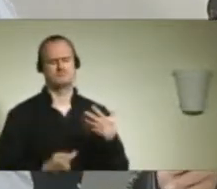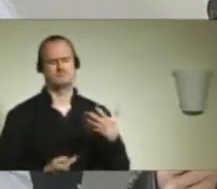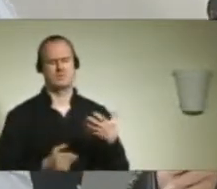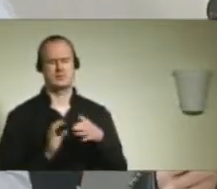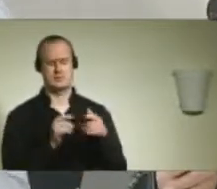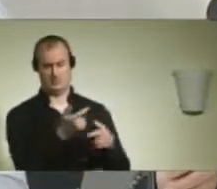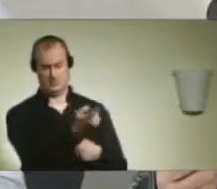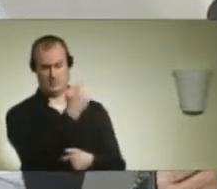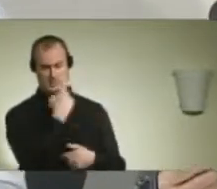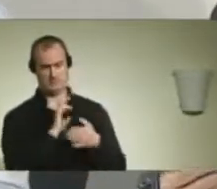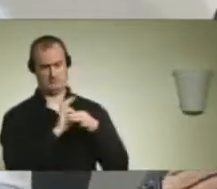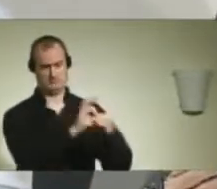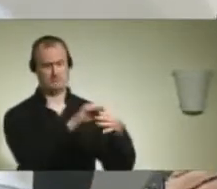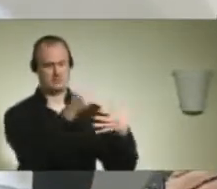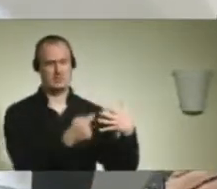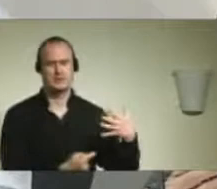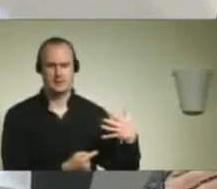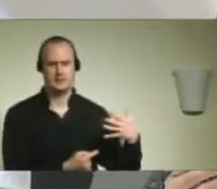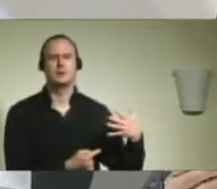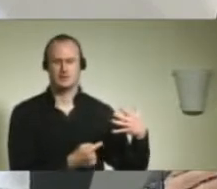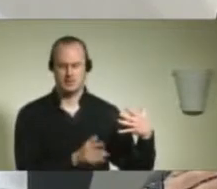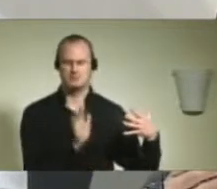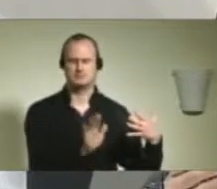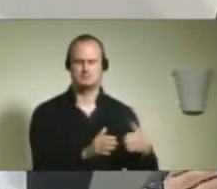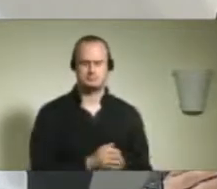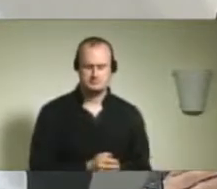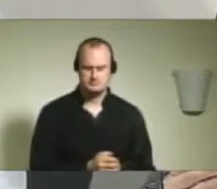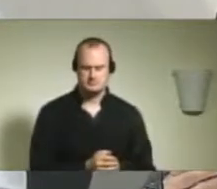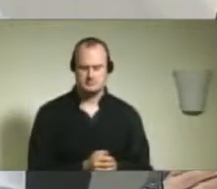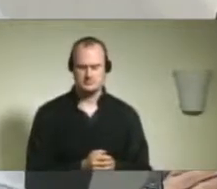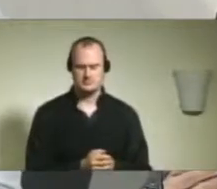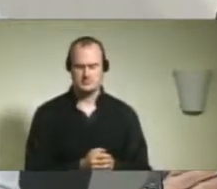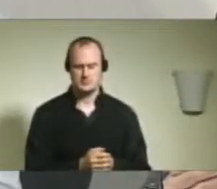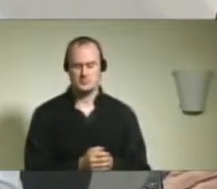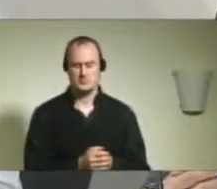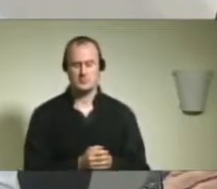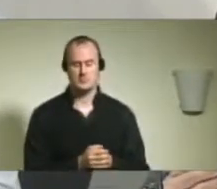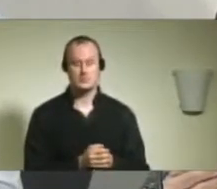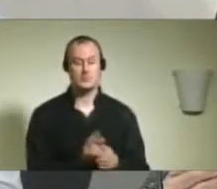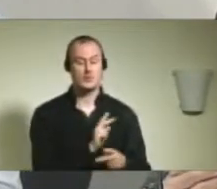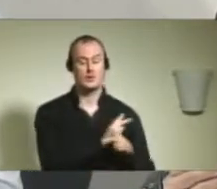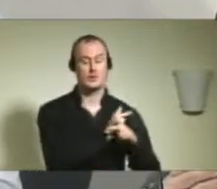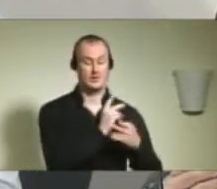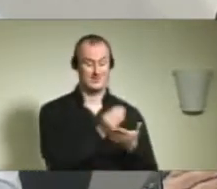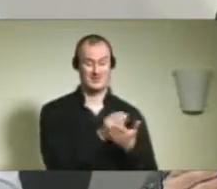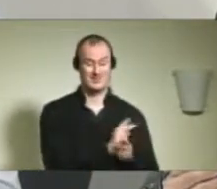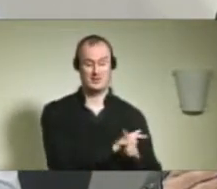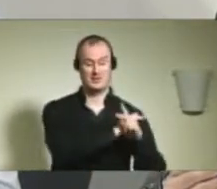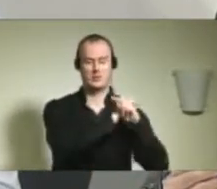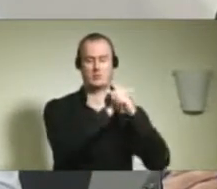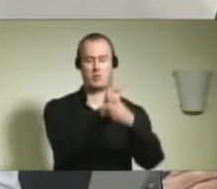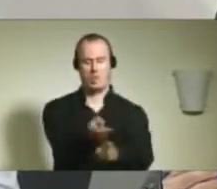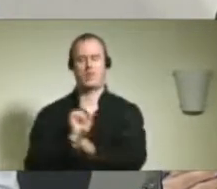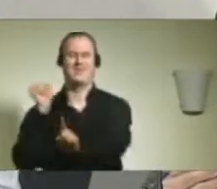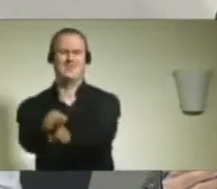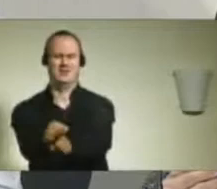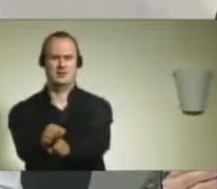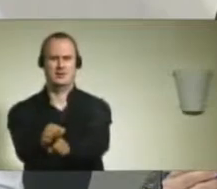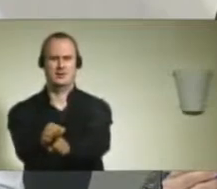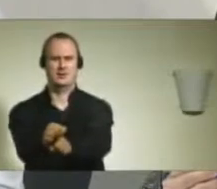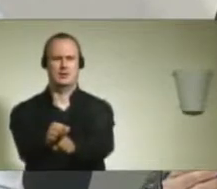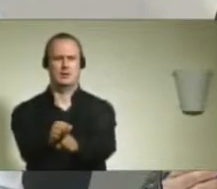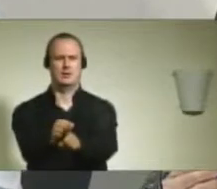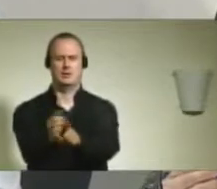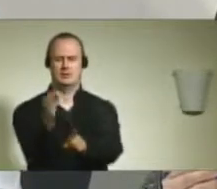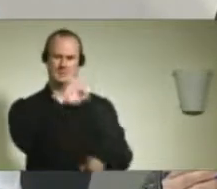Je crois que les prédateurs, ceux qui exigent des commissions très